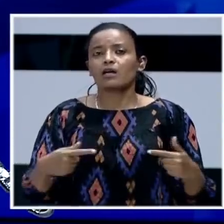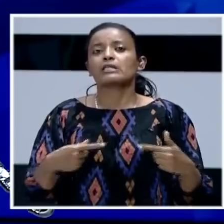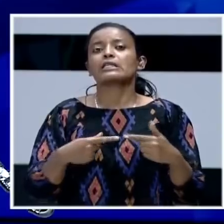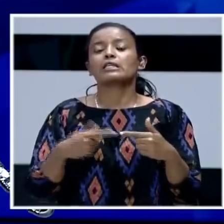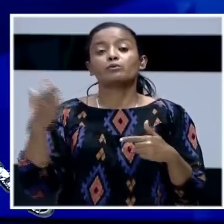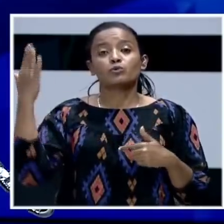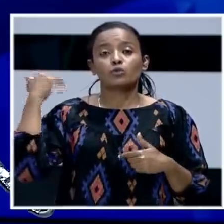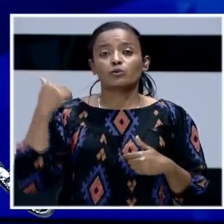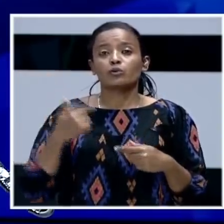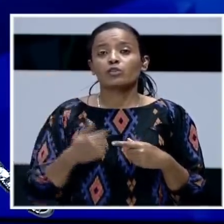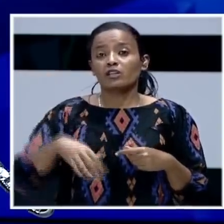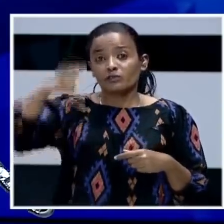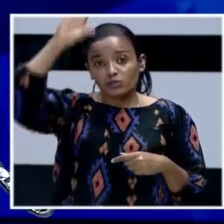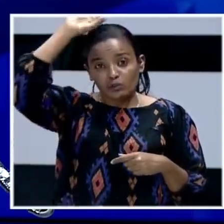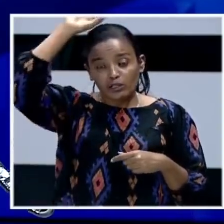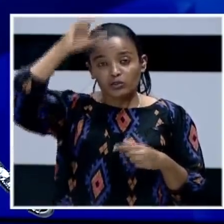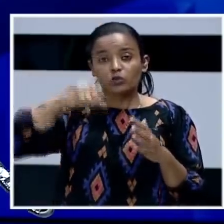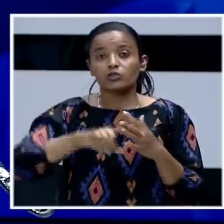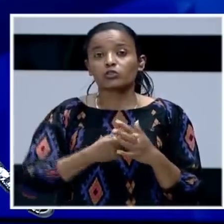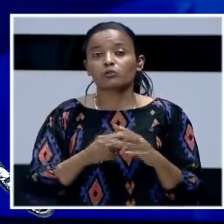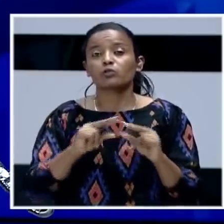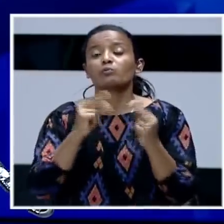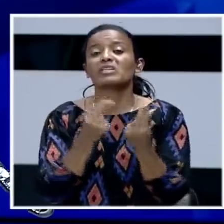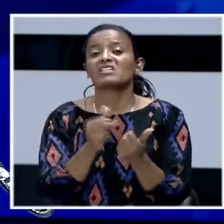نورم كفتو ما تشولوت جميرو مس درعا